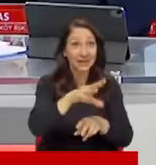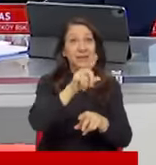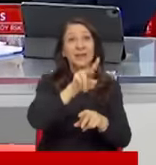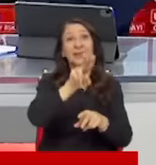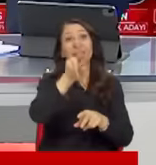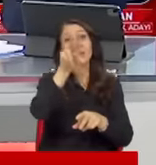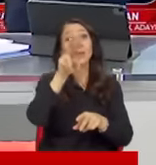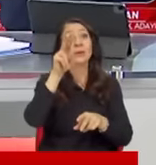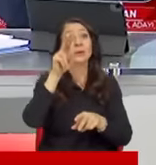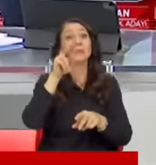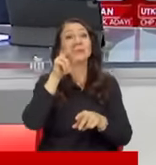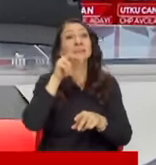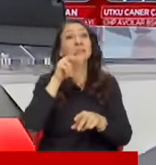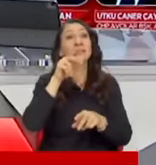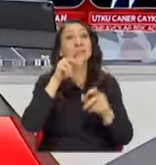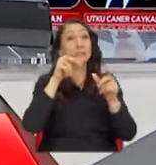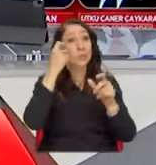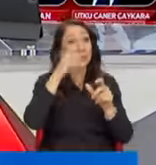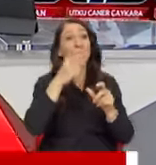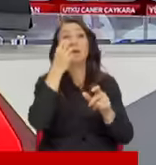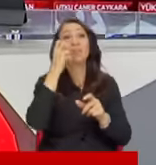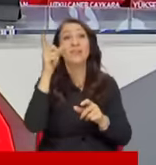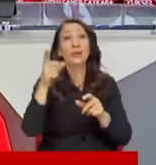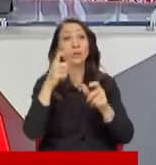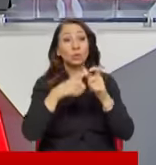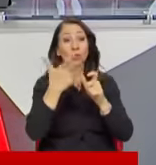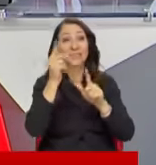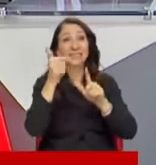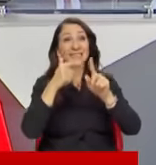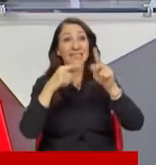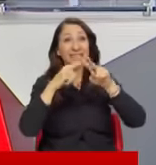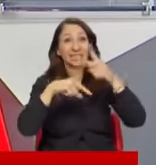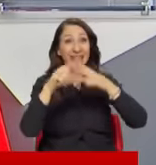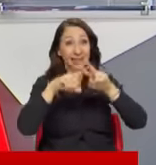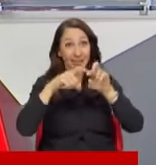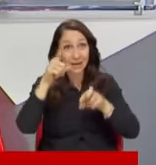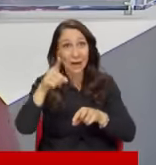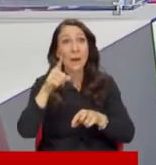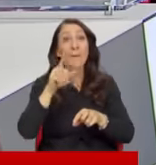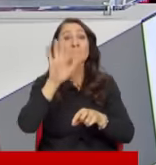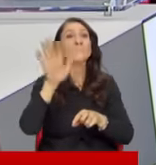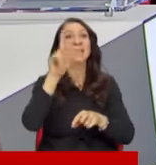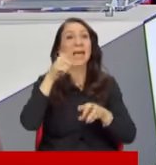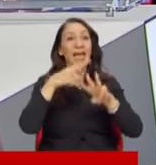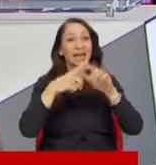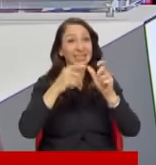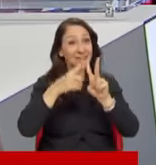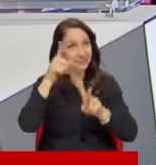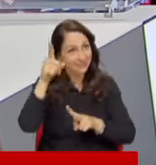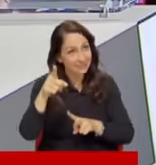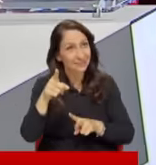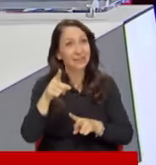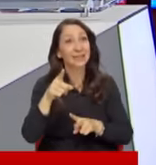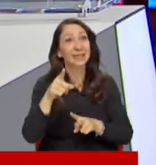yaklaşıyor Ekrem imar Sinem hanıma Bahçelievler'de Gülüzar emecan verin Maltepe'de Esin Köymen